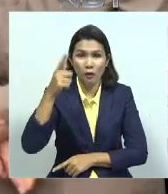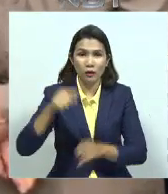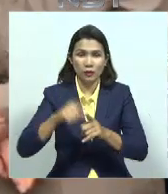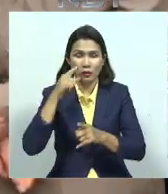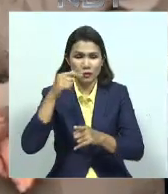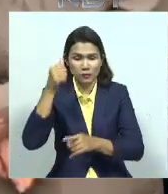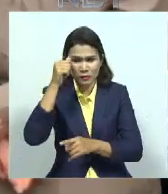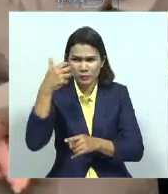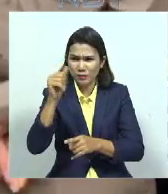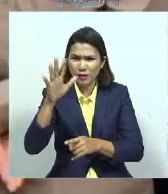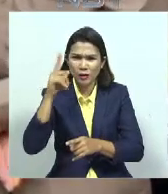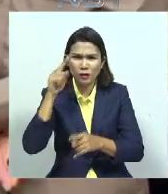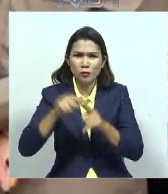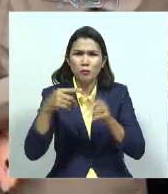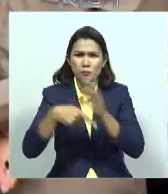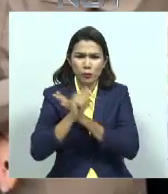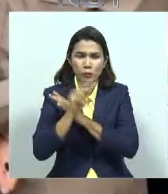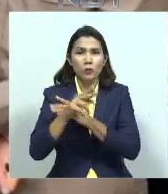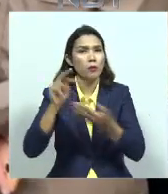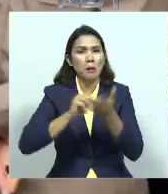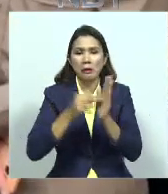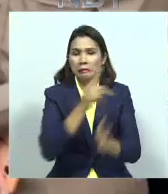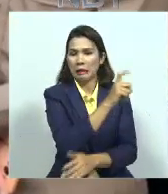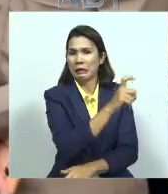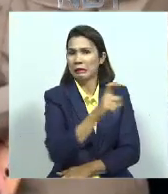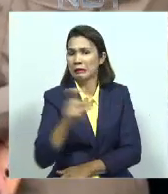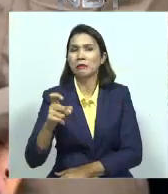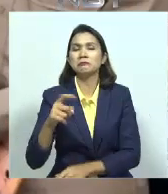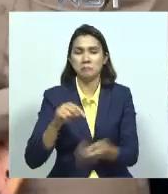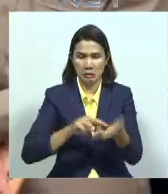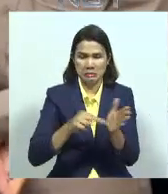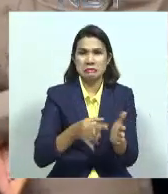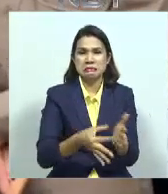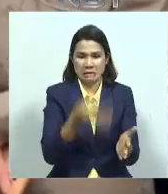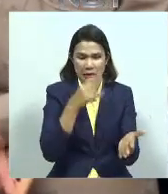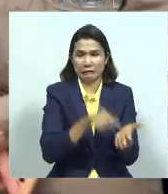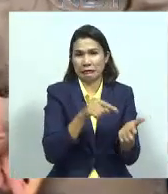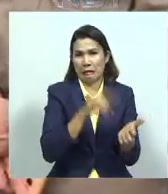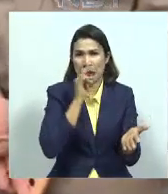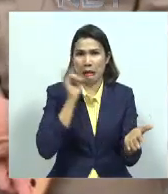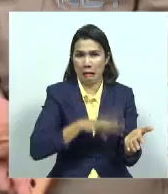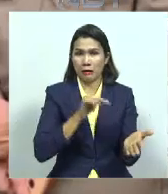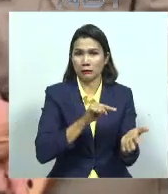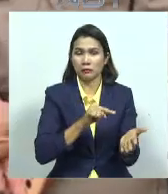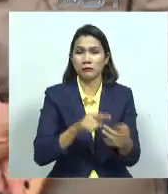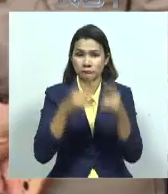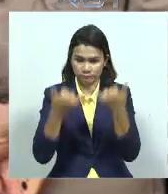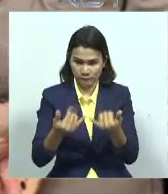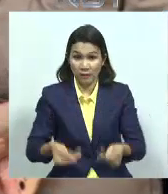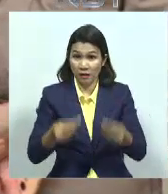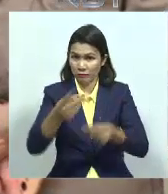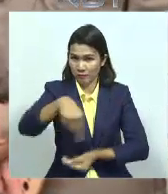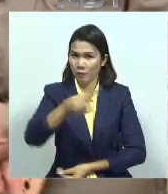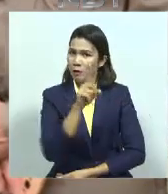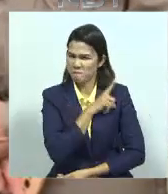แบดมินตันทีมชาติที่ปทุมธานีถึงแก่ความตายเพราะนั้นเป็นยาที่รุนแรงมากเพราะนั้นวันนี้ท่านทำภารกิจที่สำคัญขุด